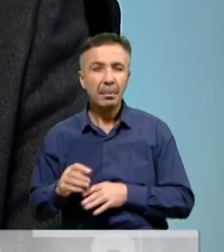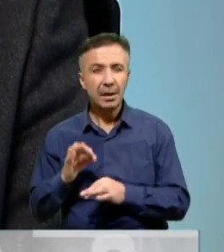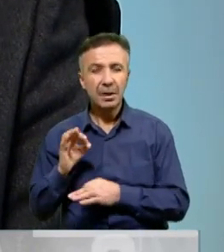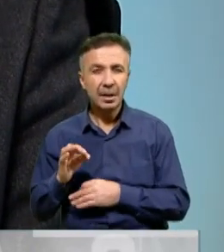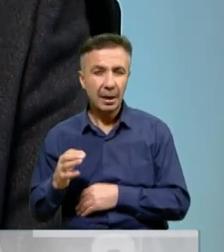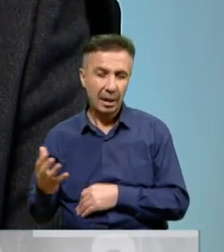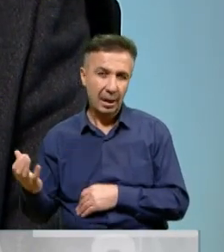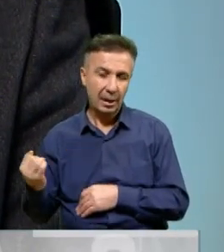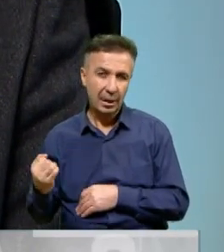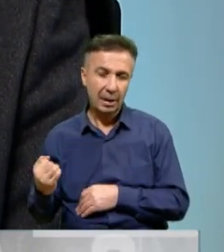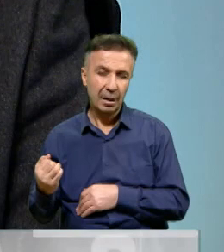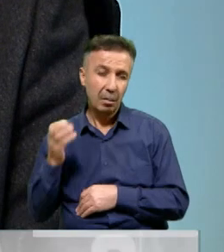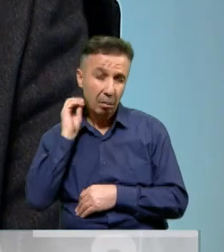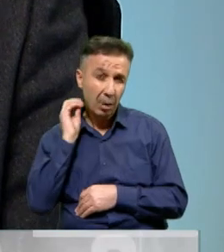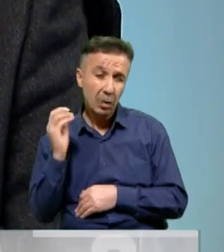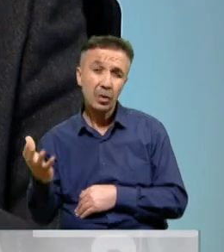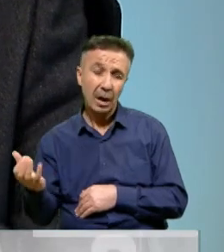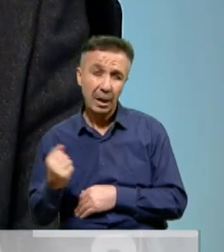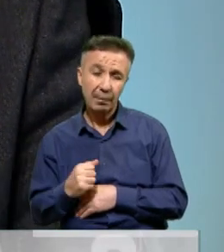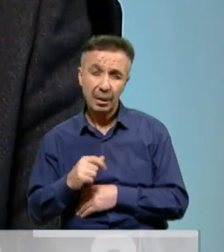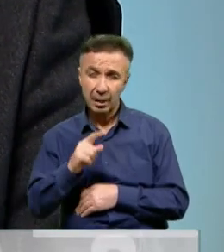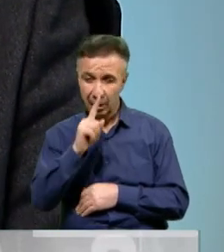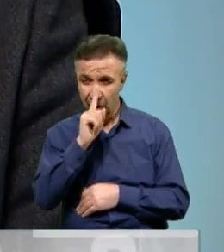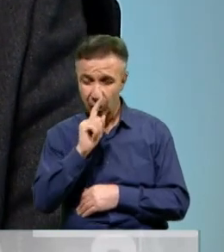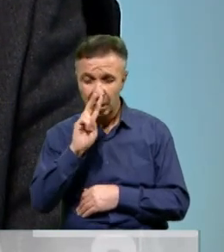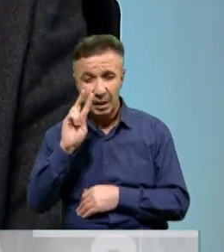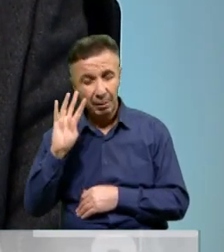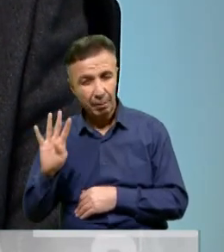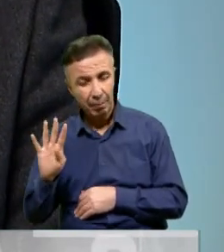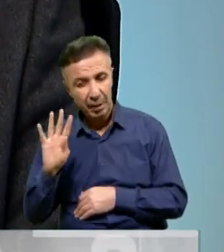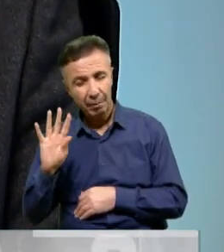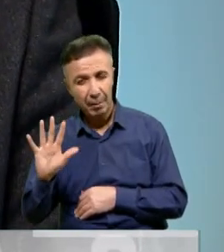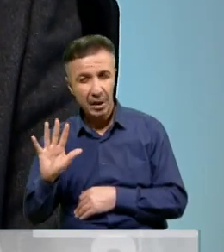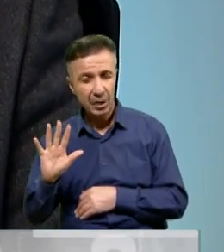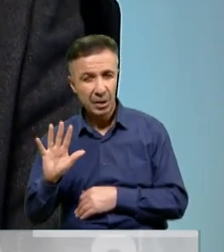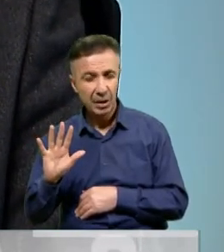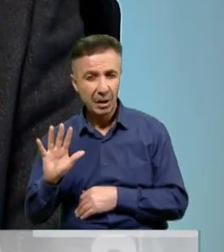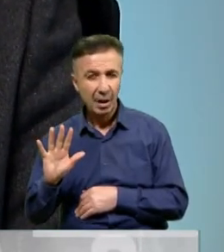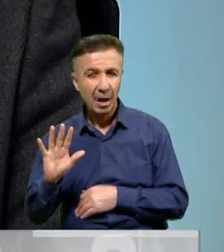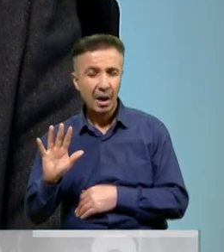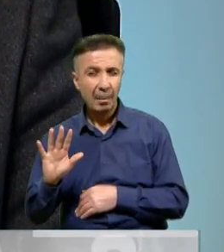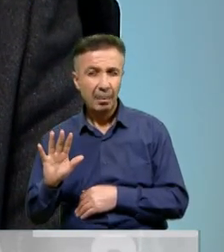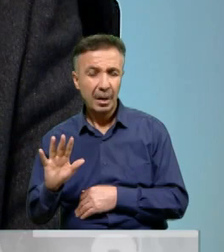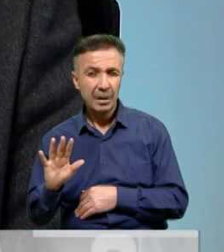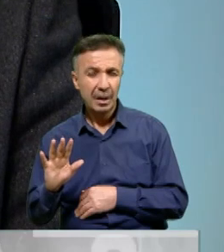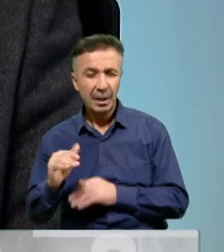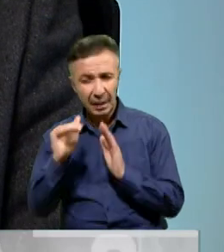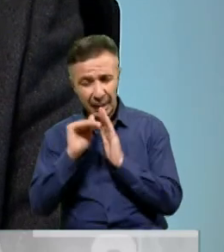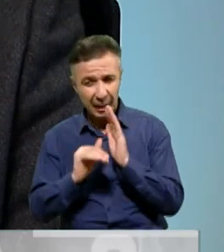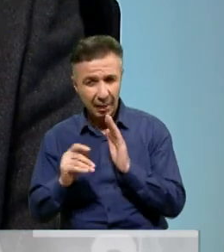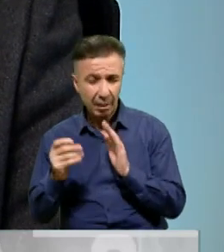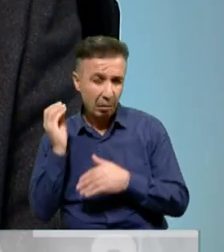tamamen helalinden borç alıp %25 indirime gidip onu kapatabilir. Bunda bir sakınca